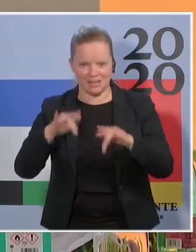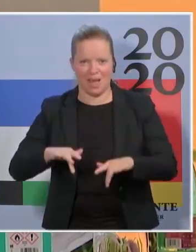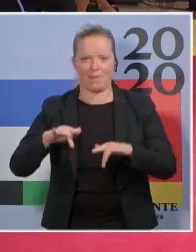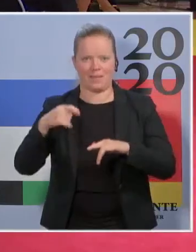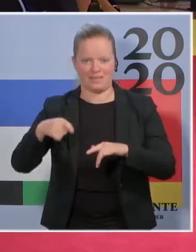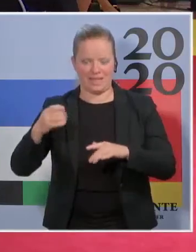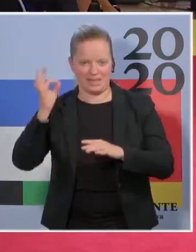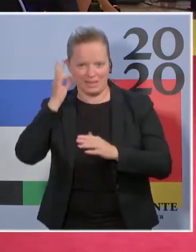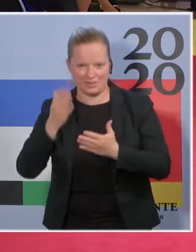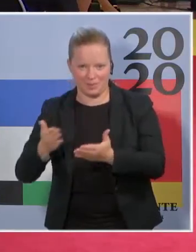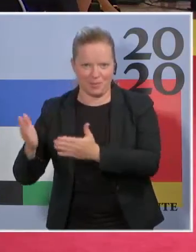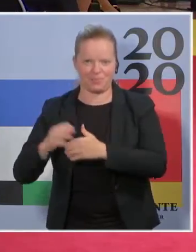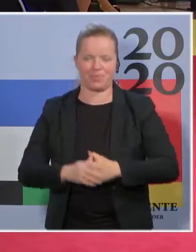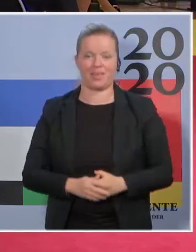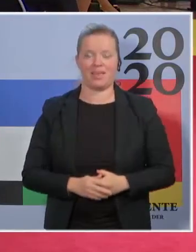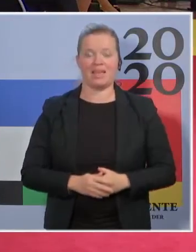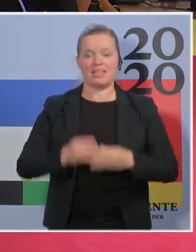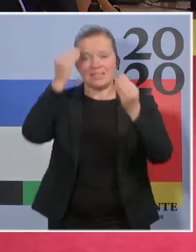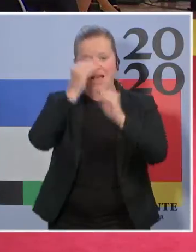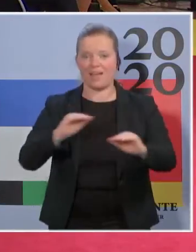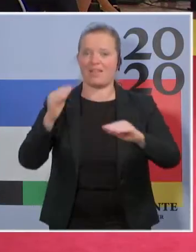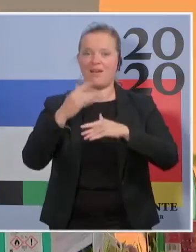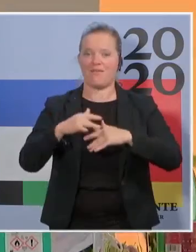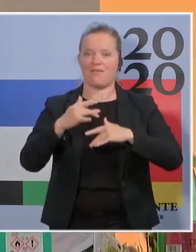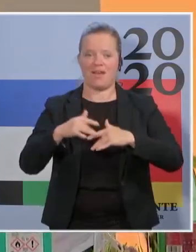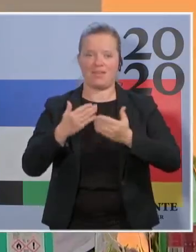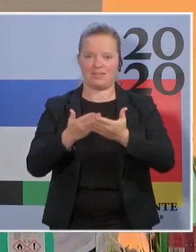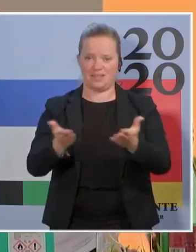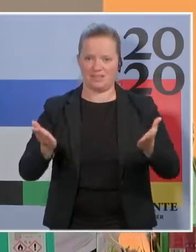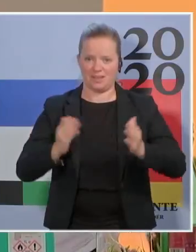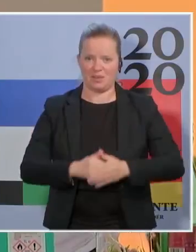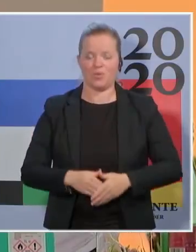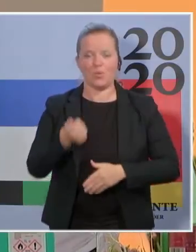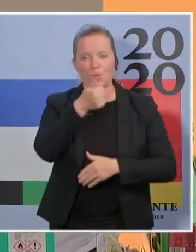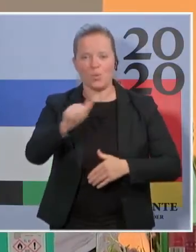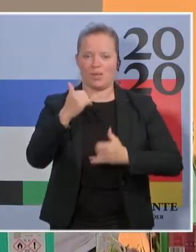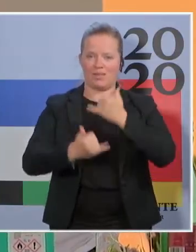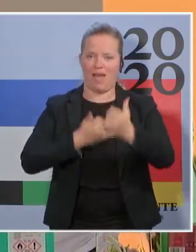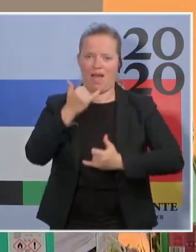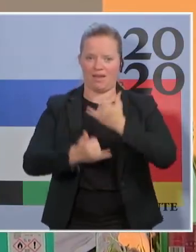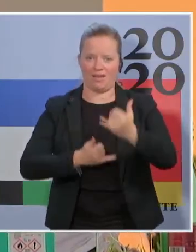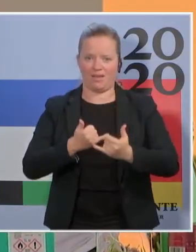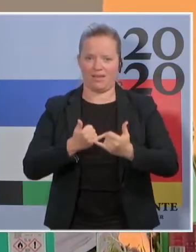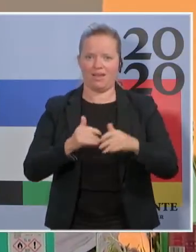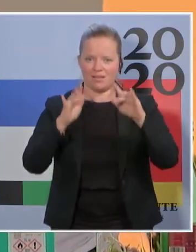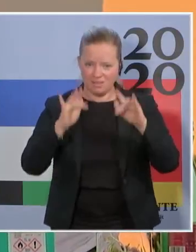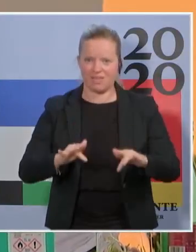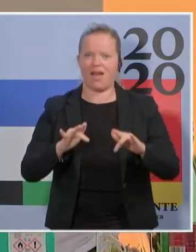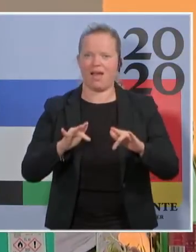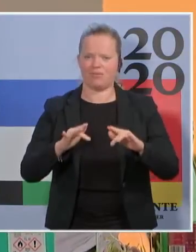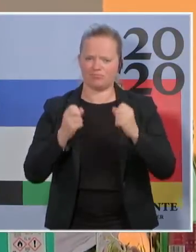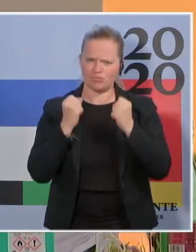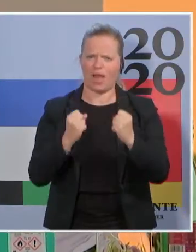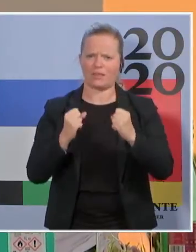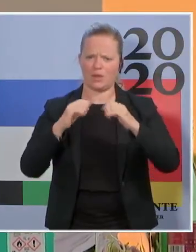werden uns Festgäste, 100 Jahre, ein Garant für ein tragfähiges Gerüst